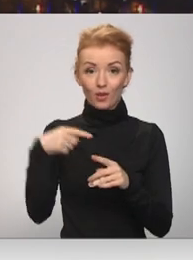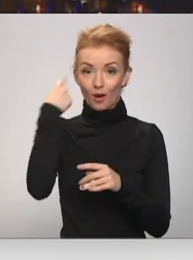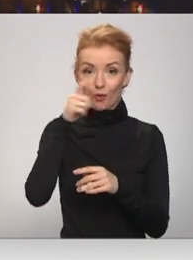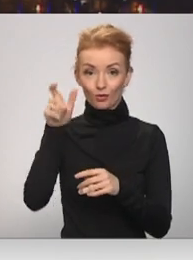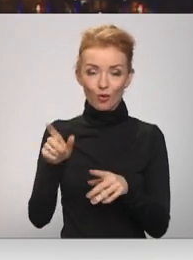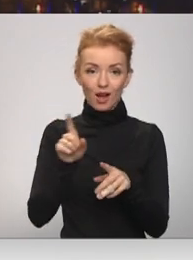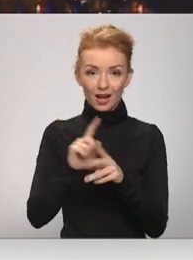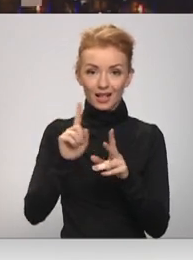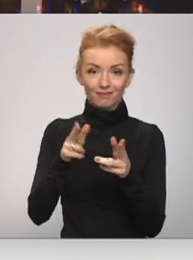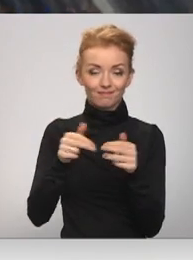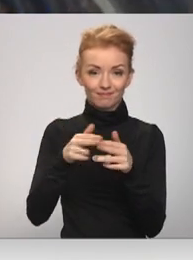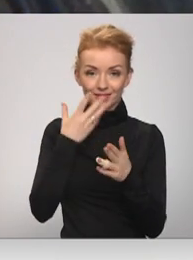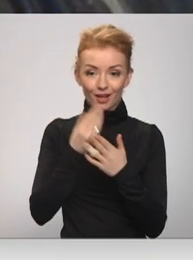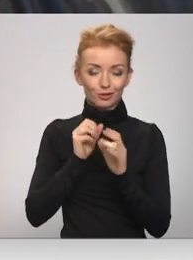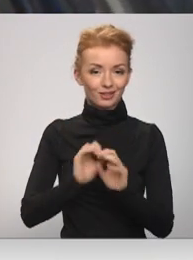arī ierunājušas.